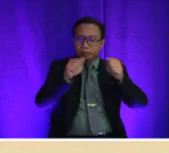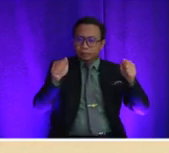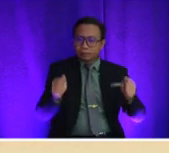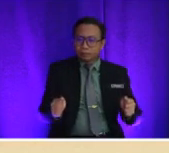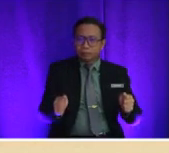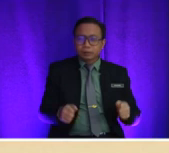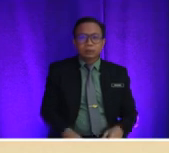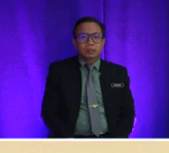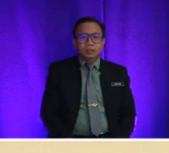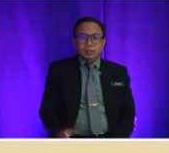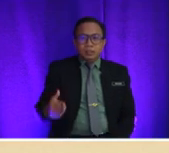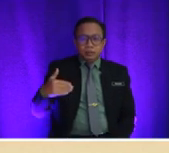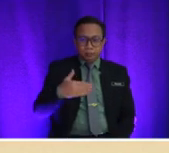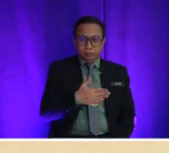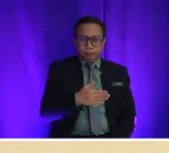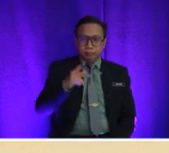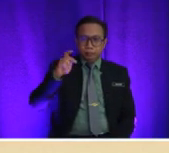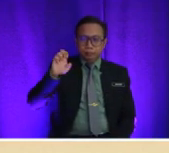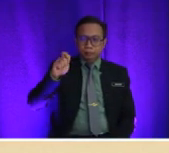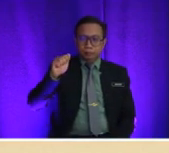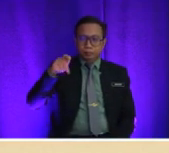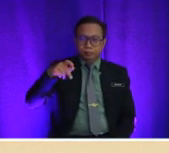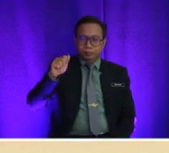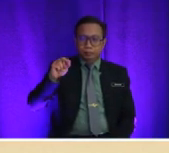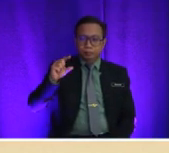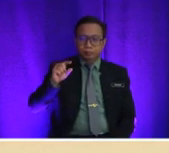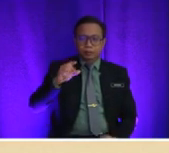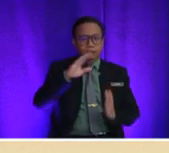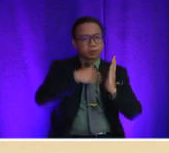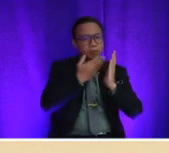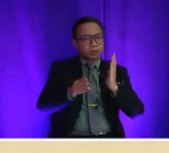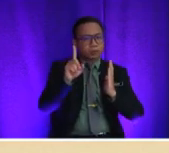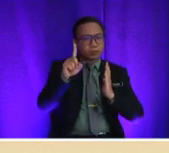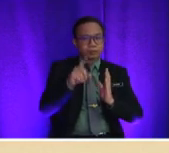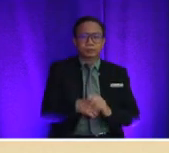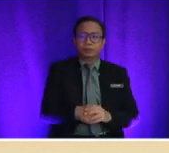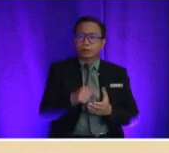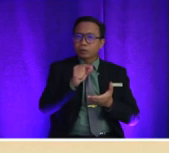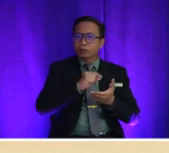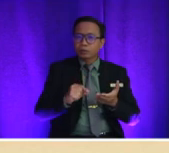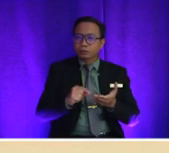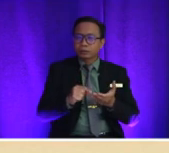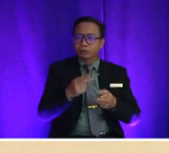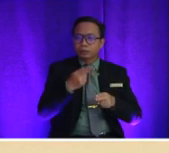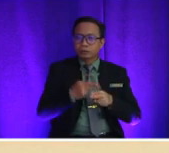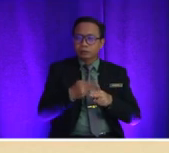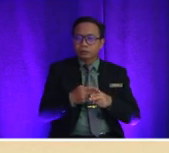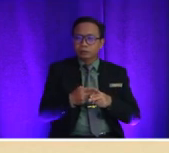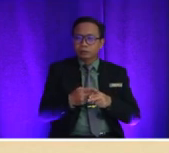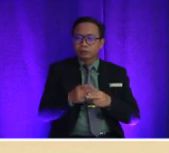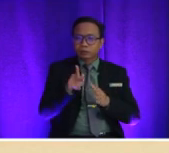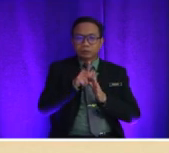Ketapang Tangguk tangan nah ini adalah jadwal 1 Oke tulis kan nama